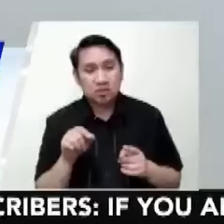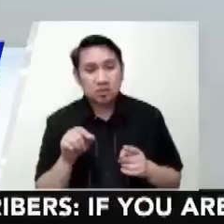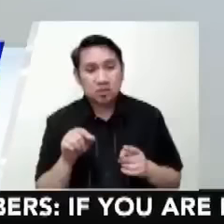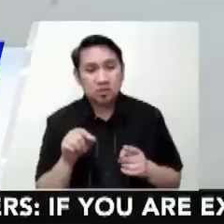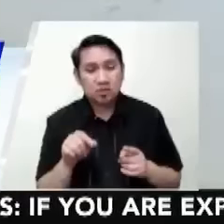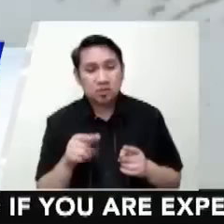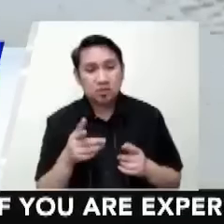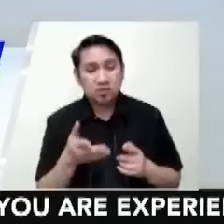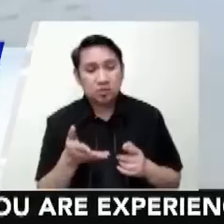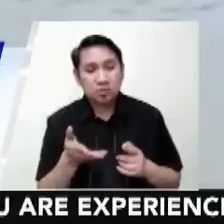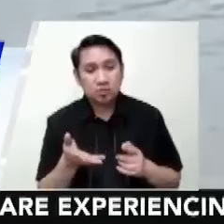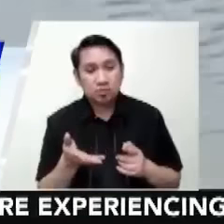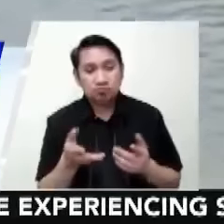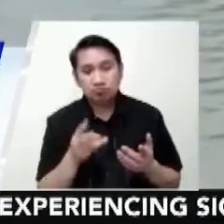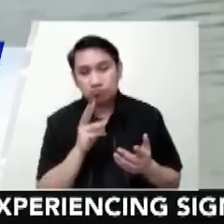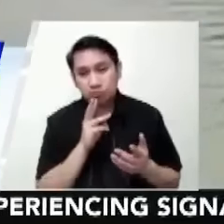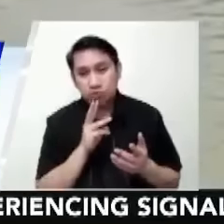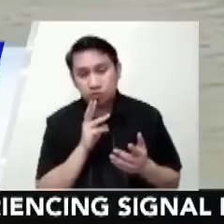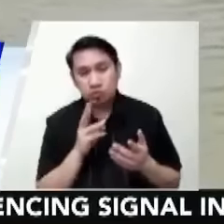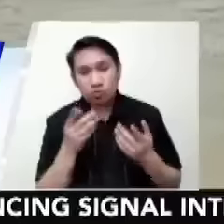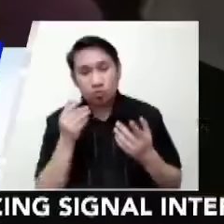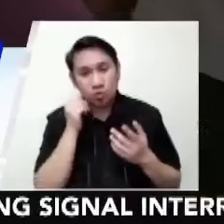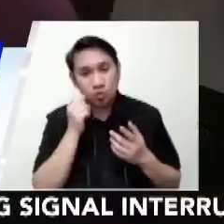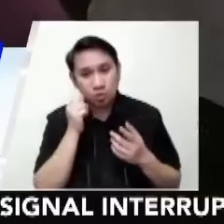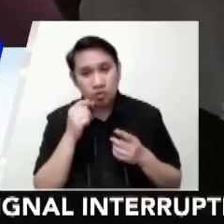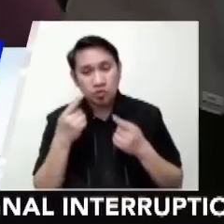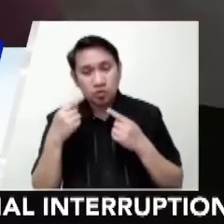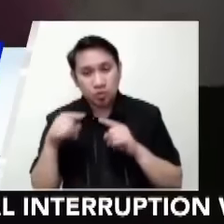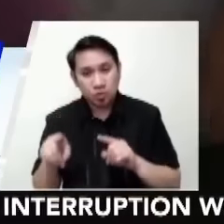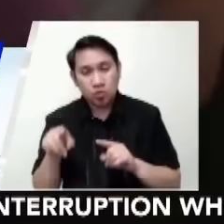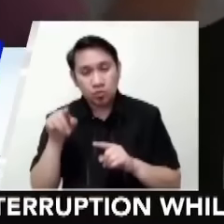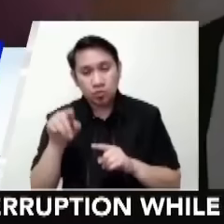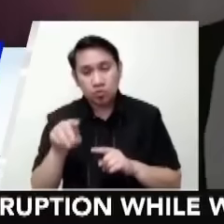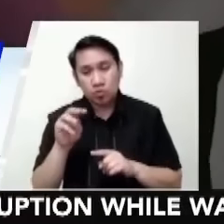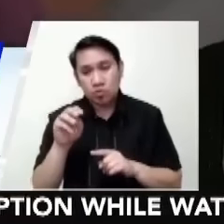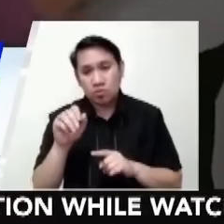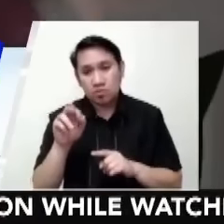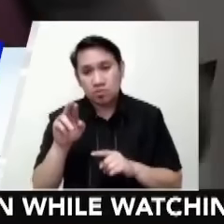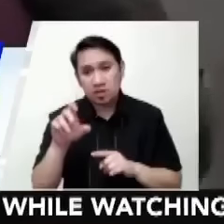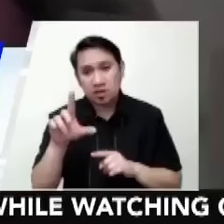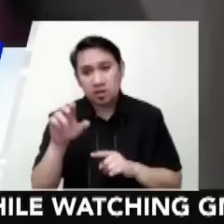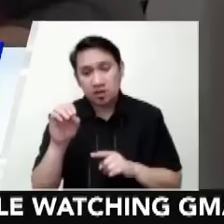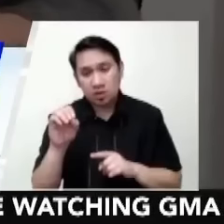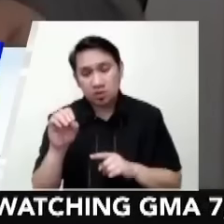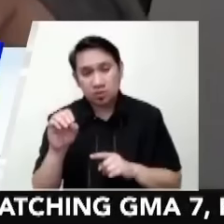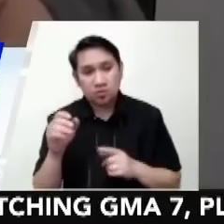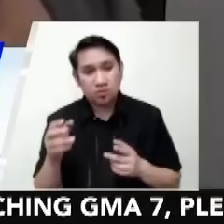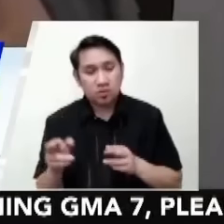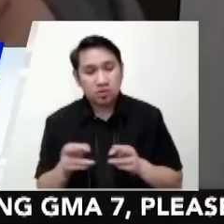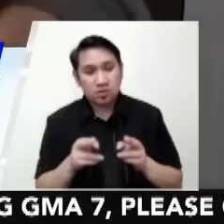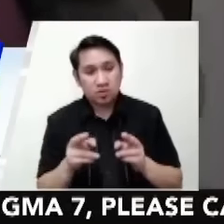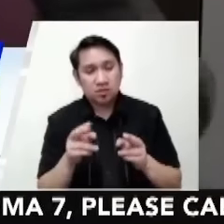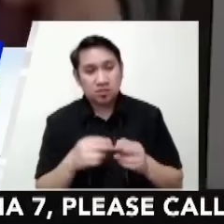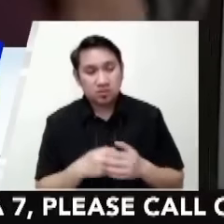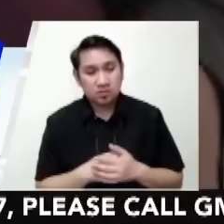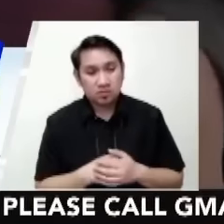is going to Marilao River. Hindi rin makapaniwala ang ina na hindi siya mayayakap pa ng anak. Ay